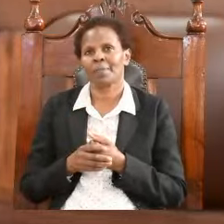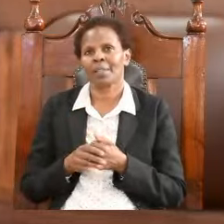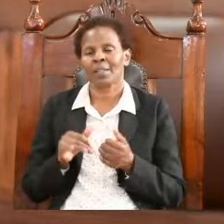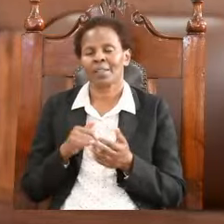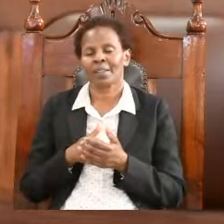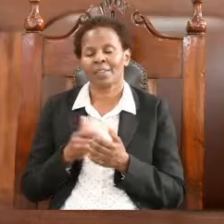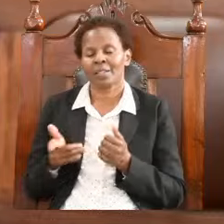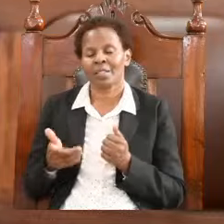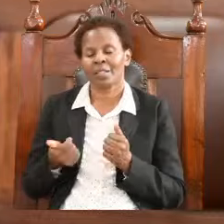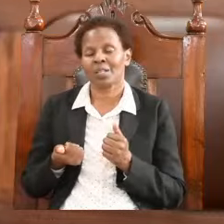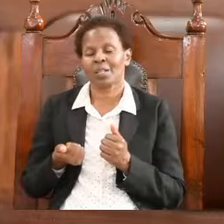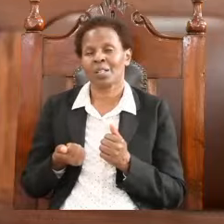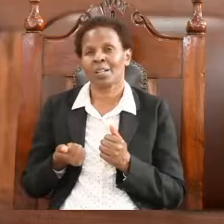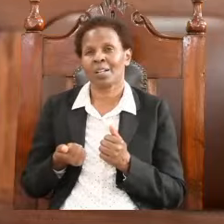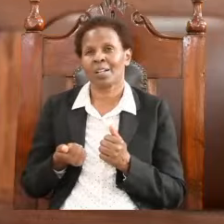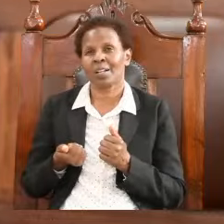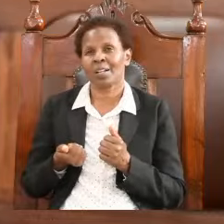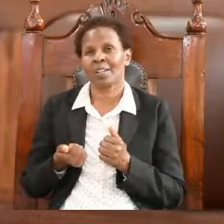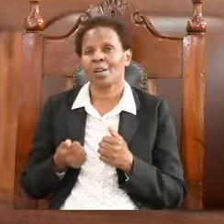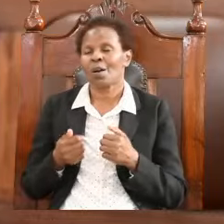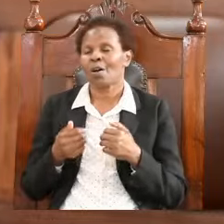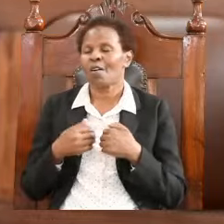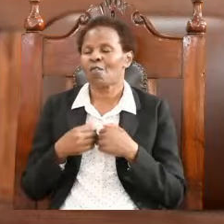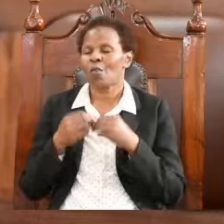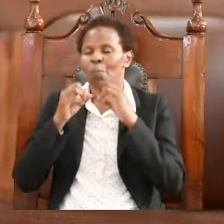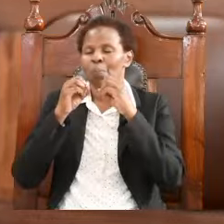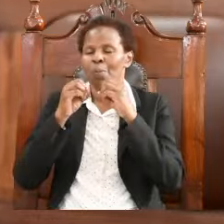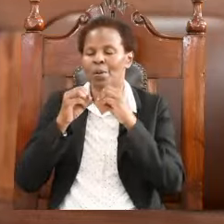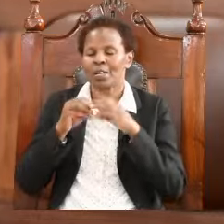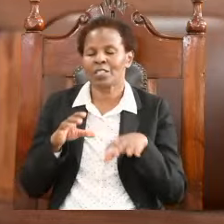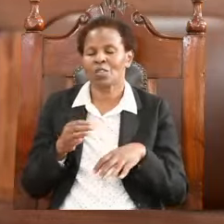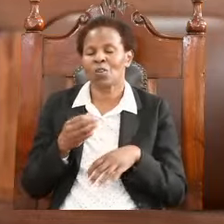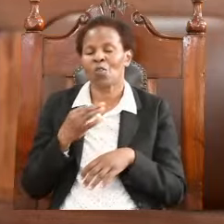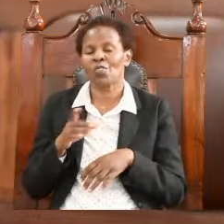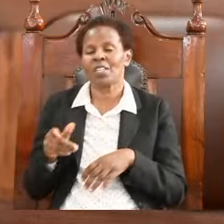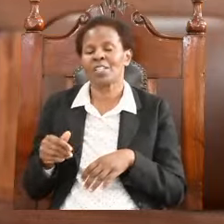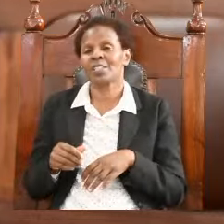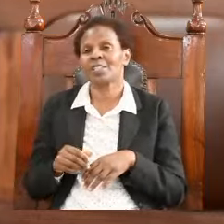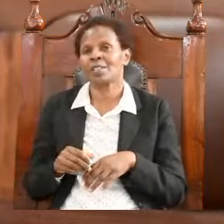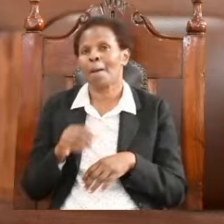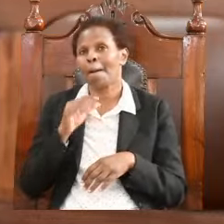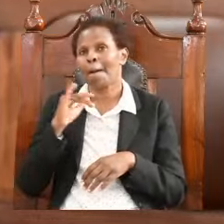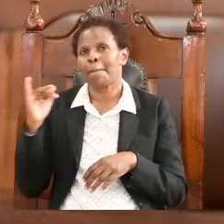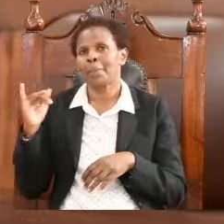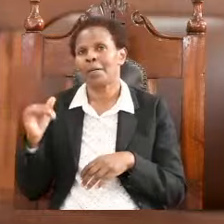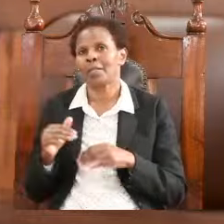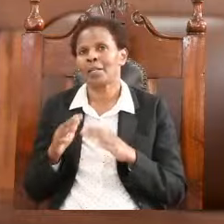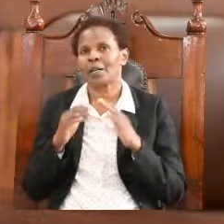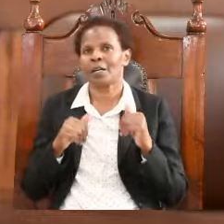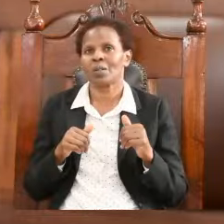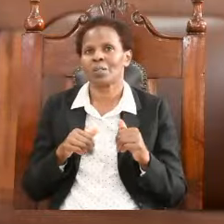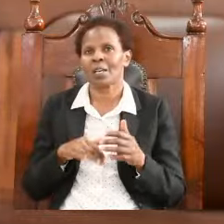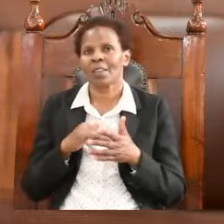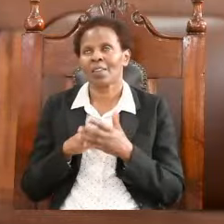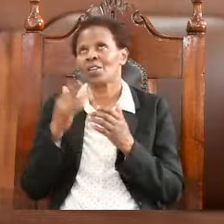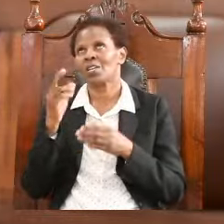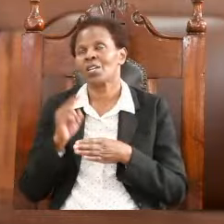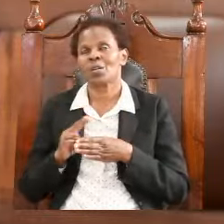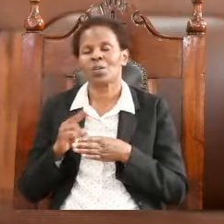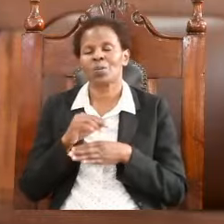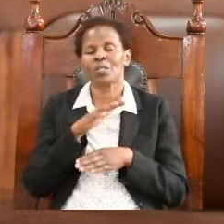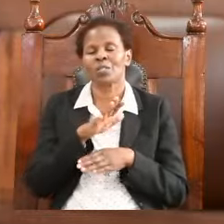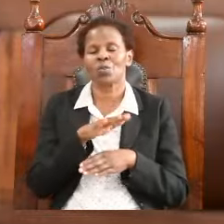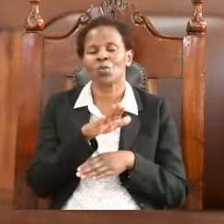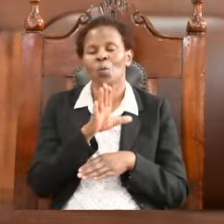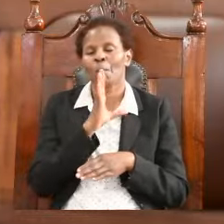gagikorwo niko gakuite kirathimo kia nyumba ya Naaman onawe akuhuthire tuike kirathimo kuri